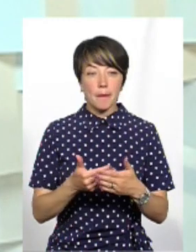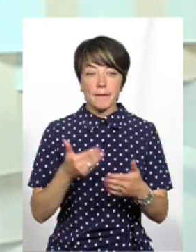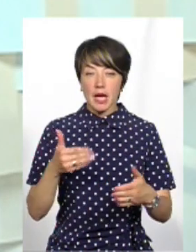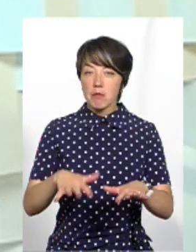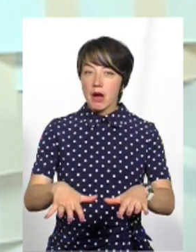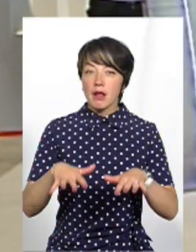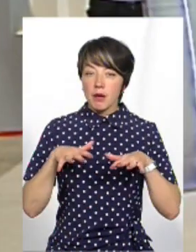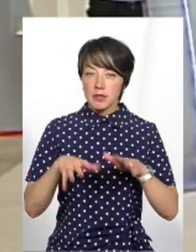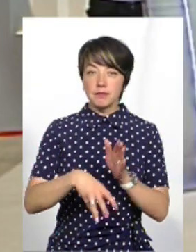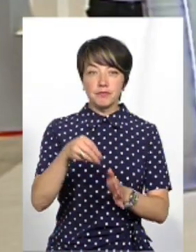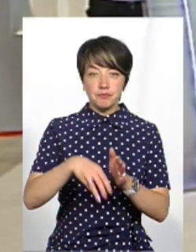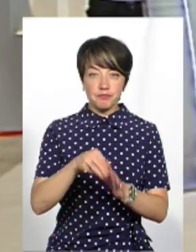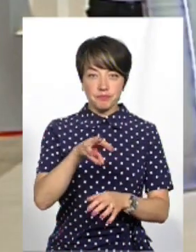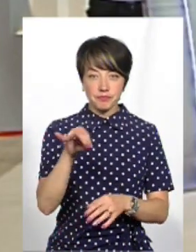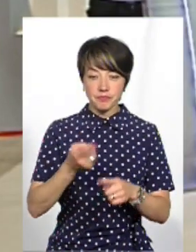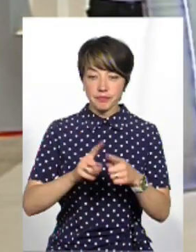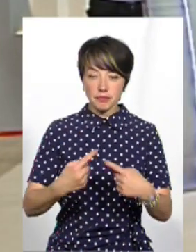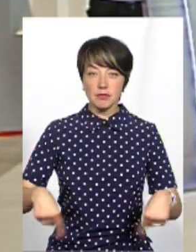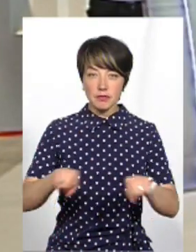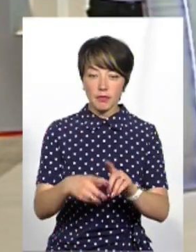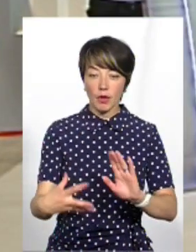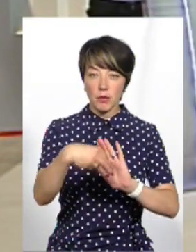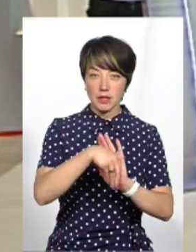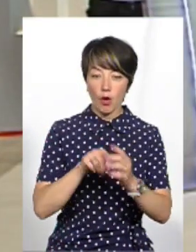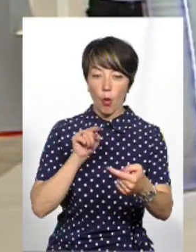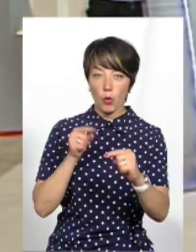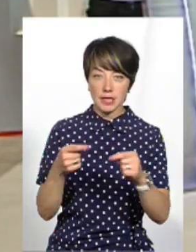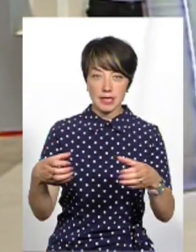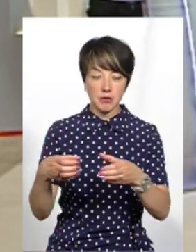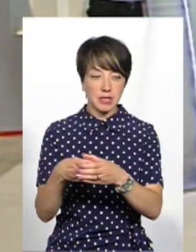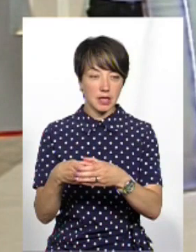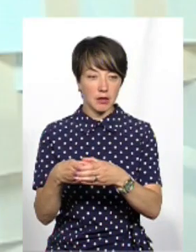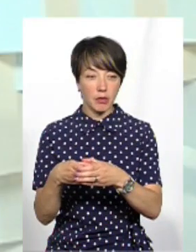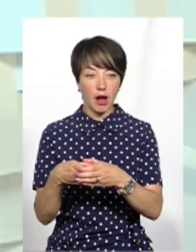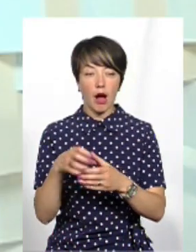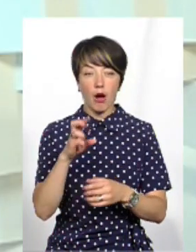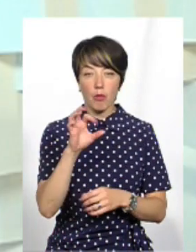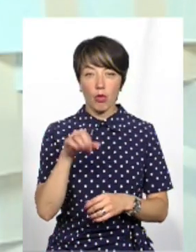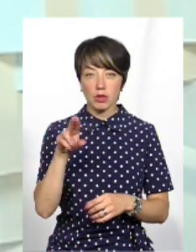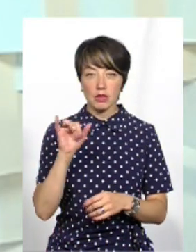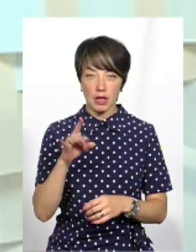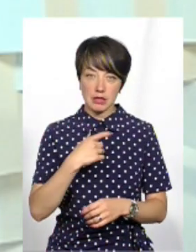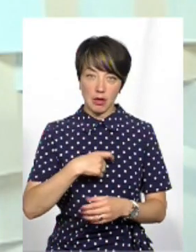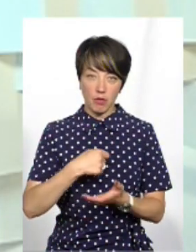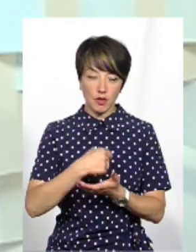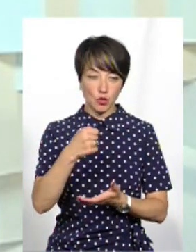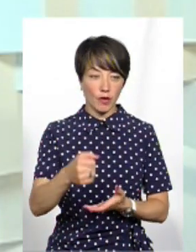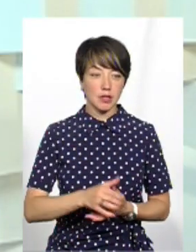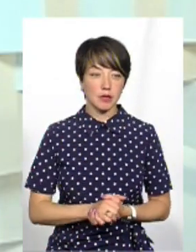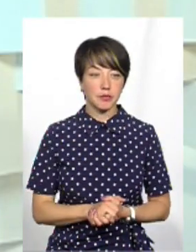Перед парламентськими виборами ця партія об'єдналась з опозиційними силами, а Бондар пішов